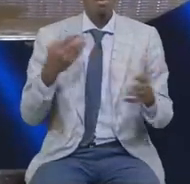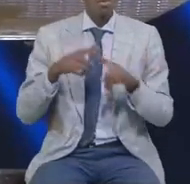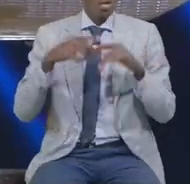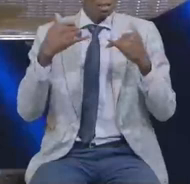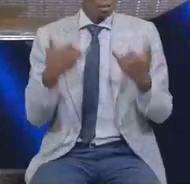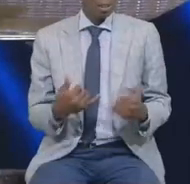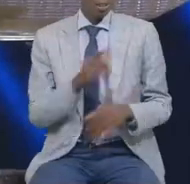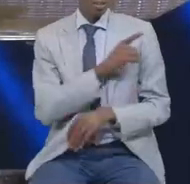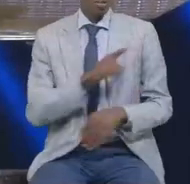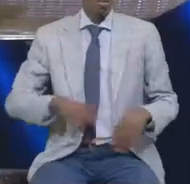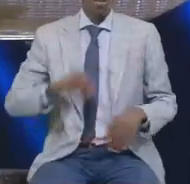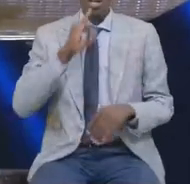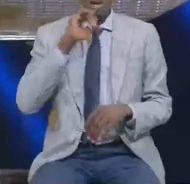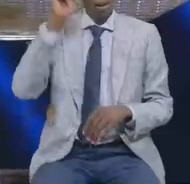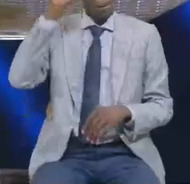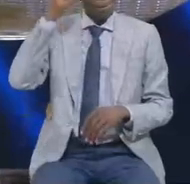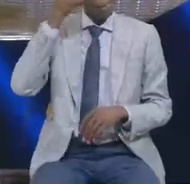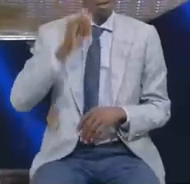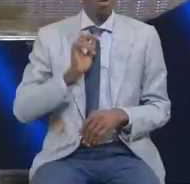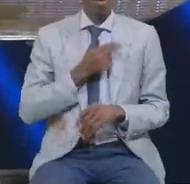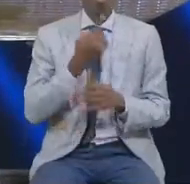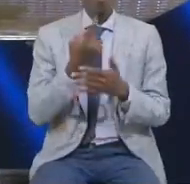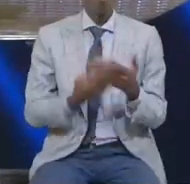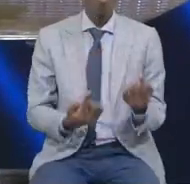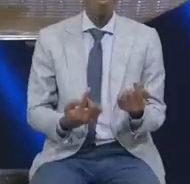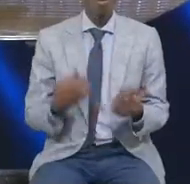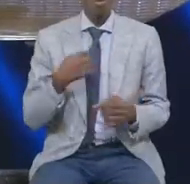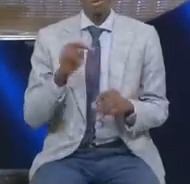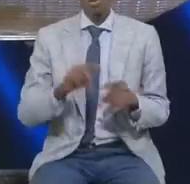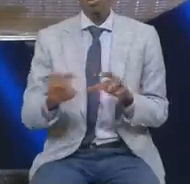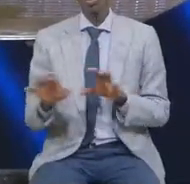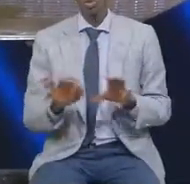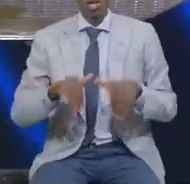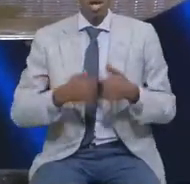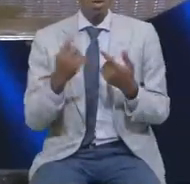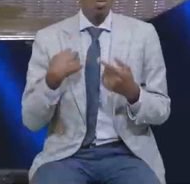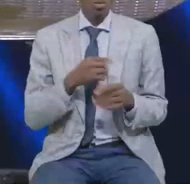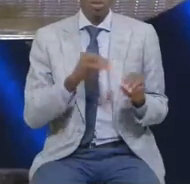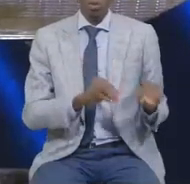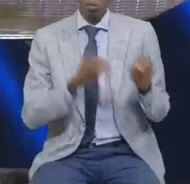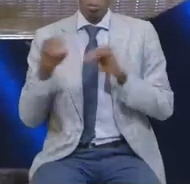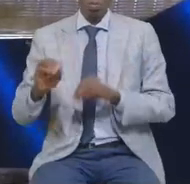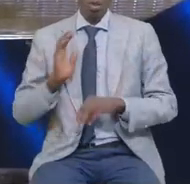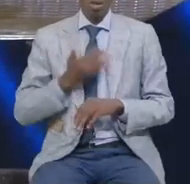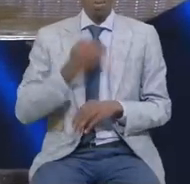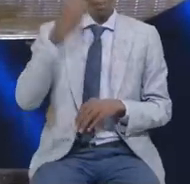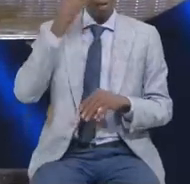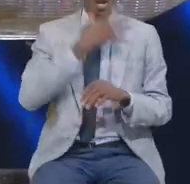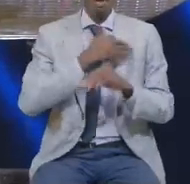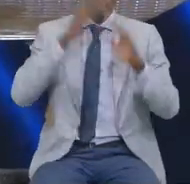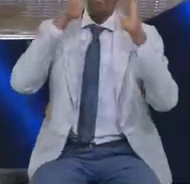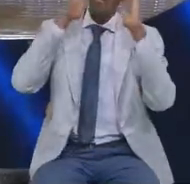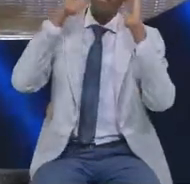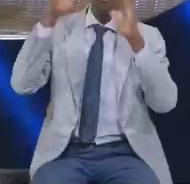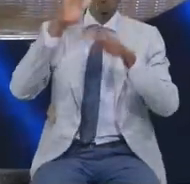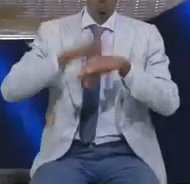rappelle ce que nous devons faire et comment nous devons décider et nous focaliser sur Dieu